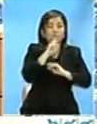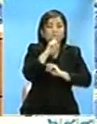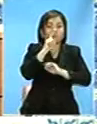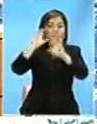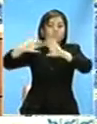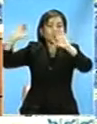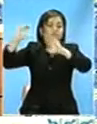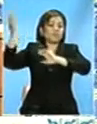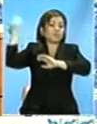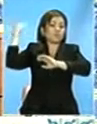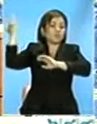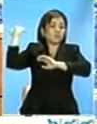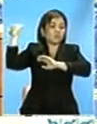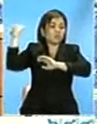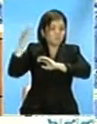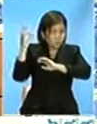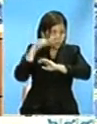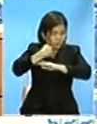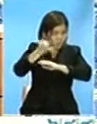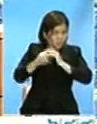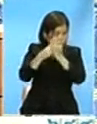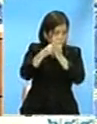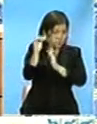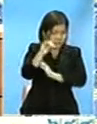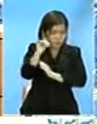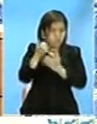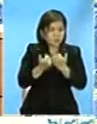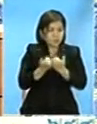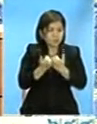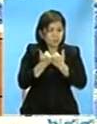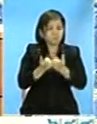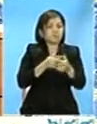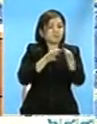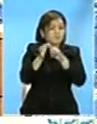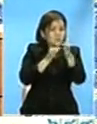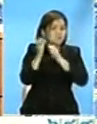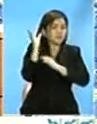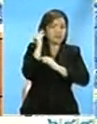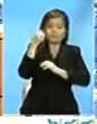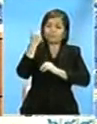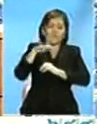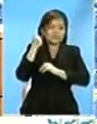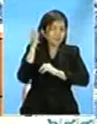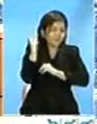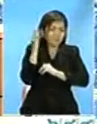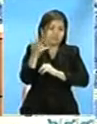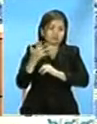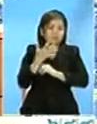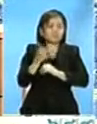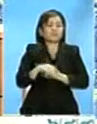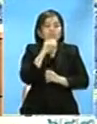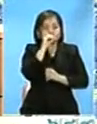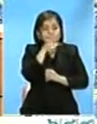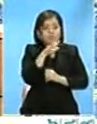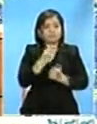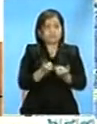แล้วท่านต้องฟังผมให้จบนะครับนี่แหละครับพอจี้ใจดำท่านก็ฟังไม่ได้ครับท่านบอกว่า